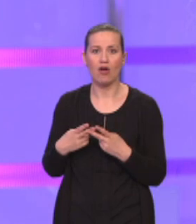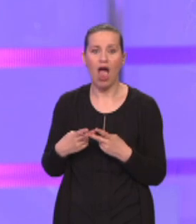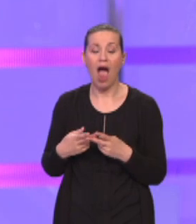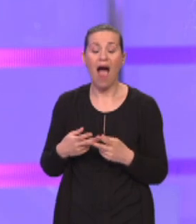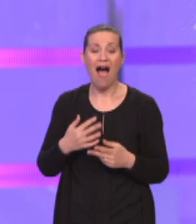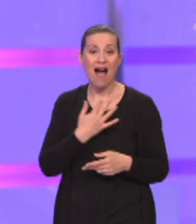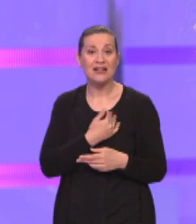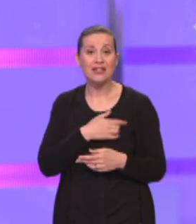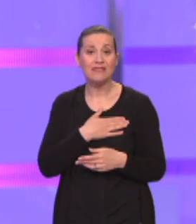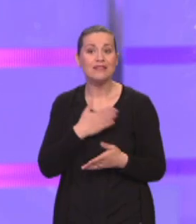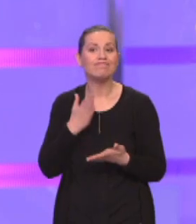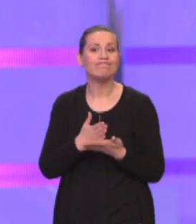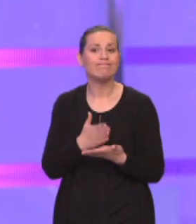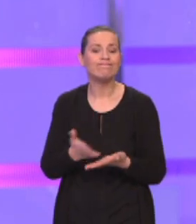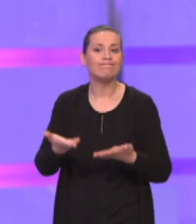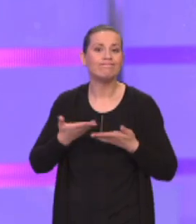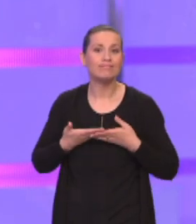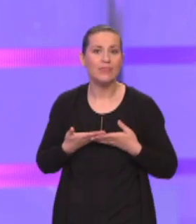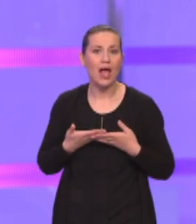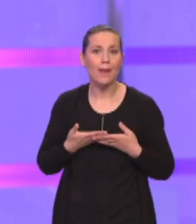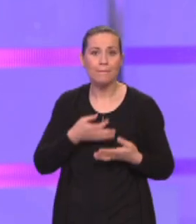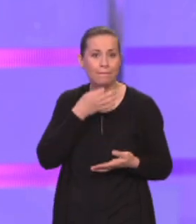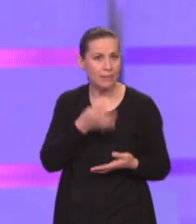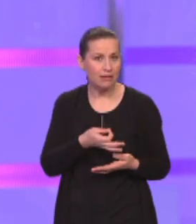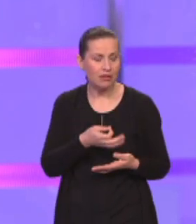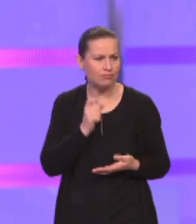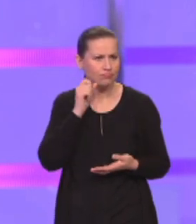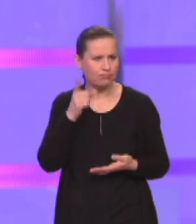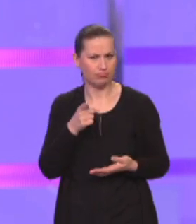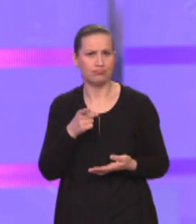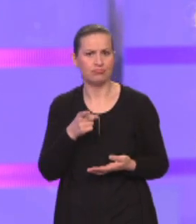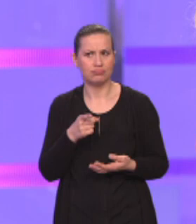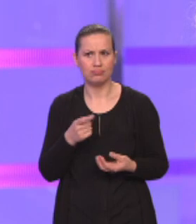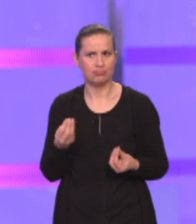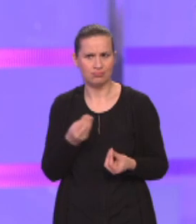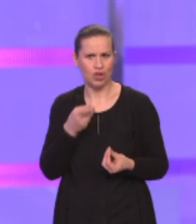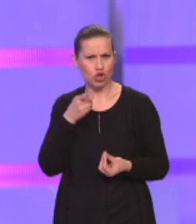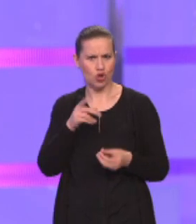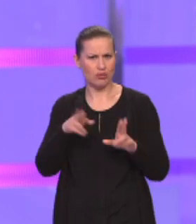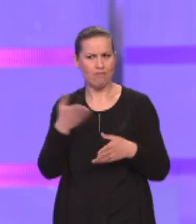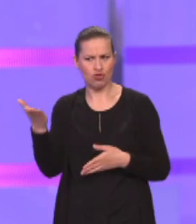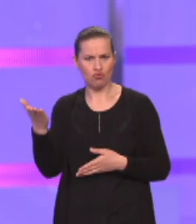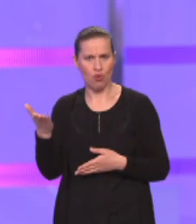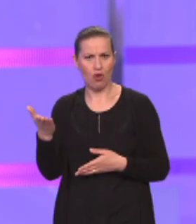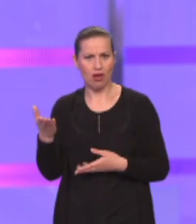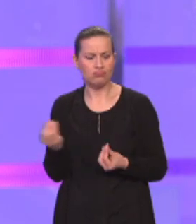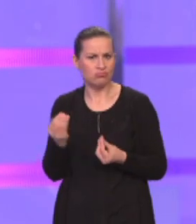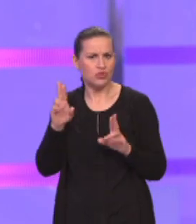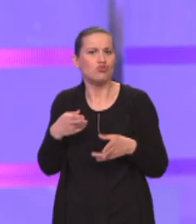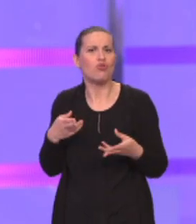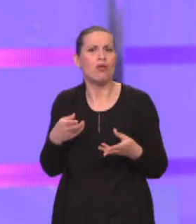hrvatskoj strani često puta dobijem pitanje od obitelji. Pa da, pa što ti imaš od toga? Što sad ti imaš od